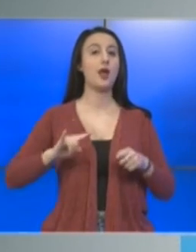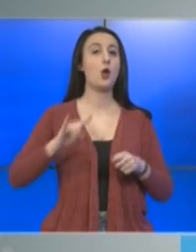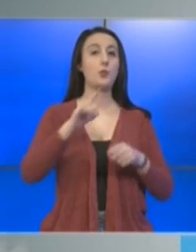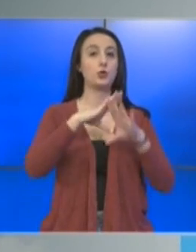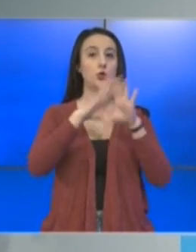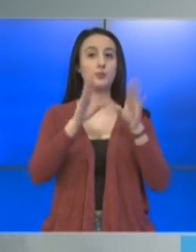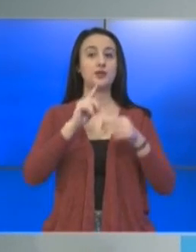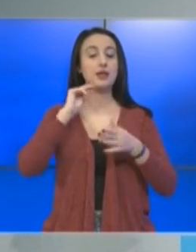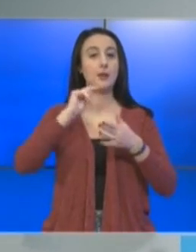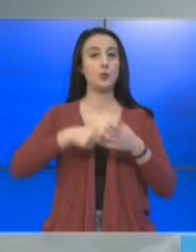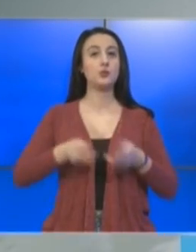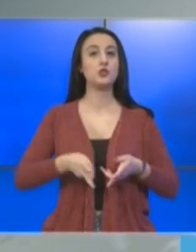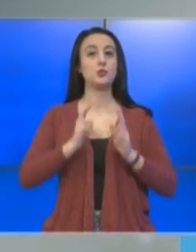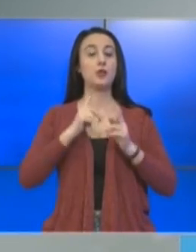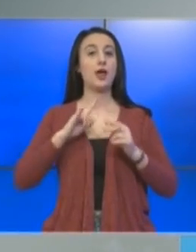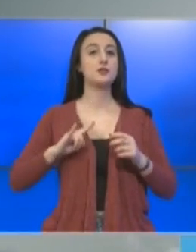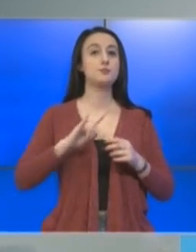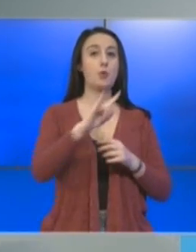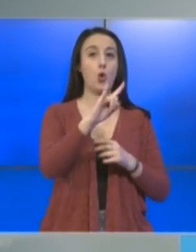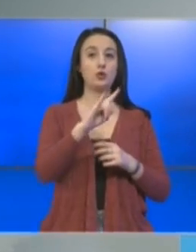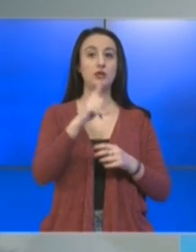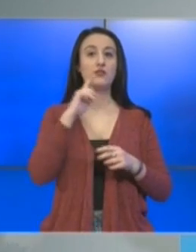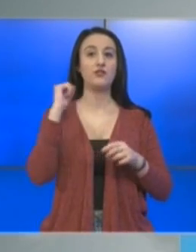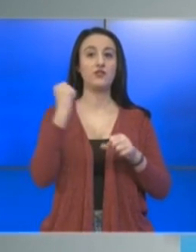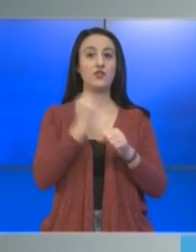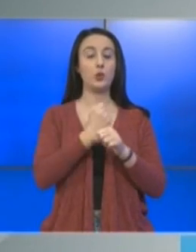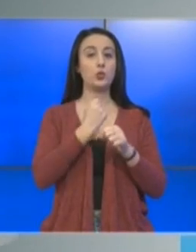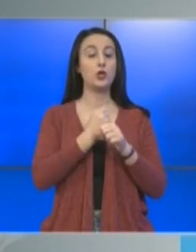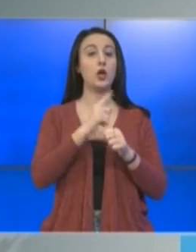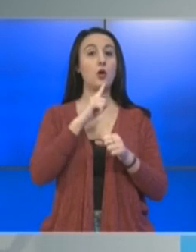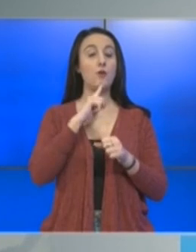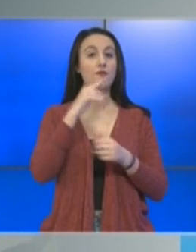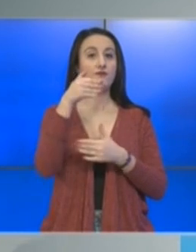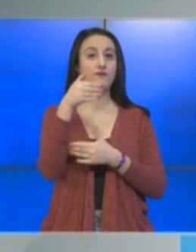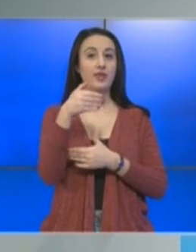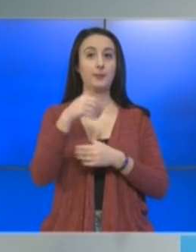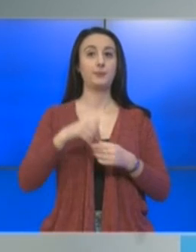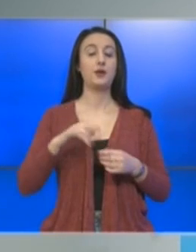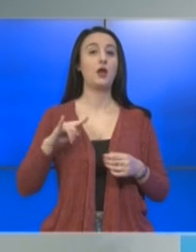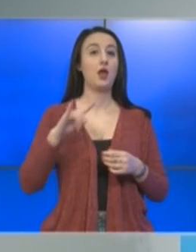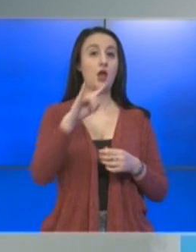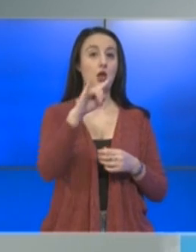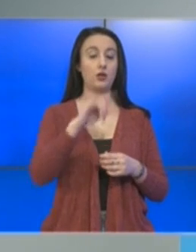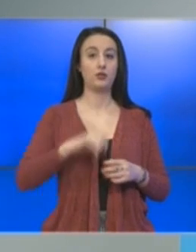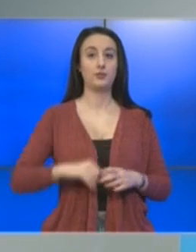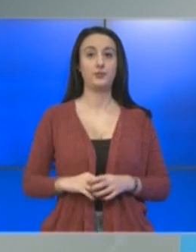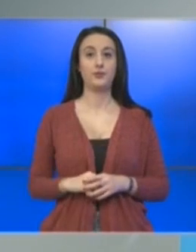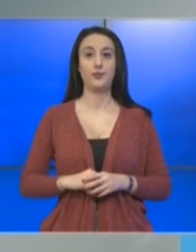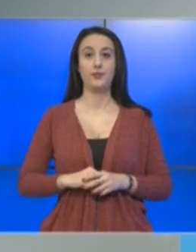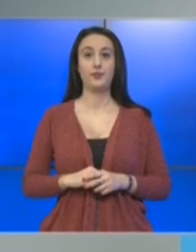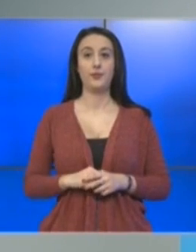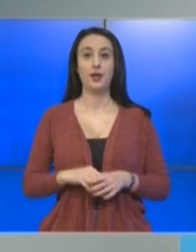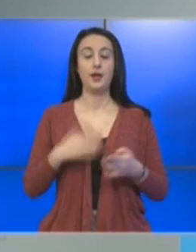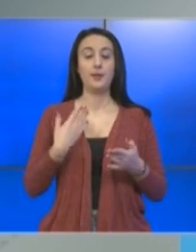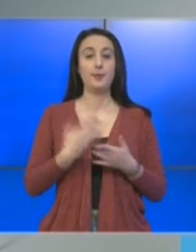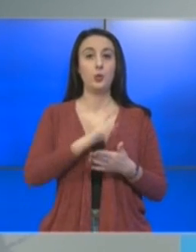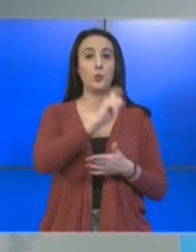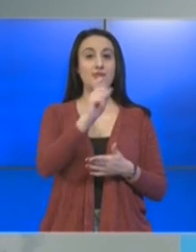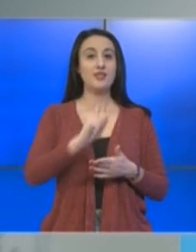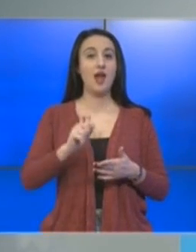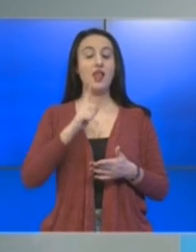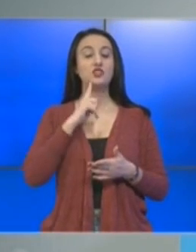aprobă suspendarea zborurilor efectuate de operatorii economici aerieni spre Italia și